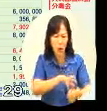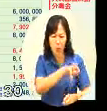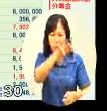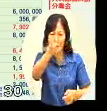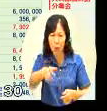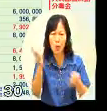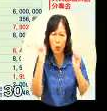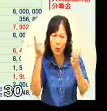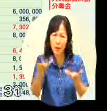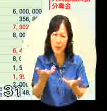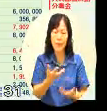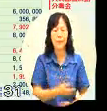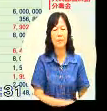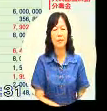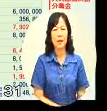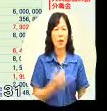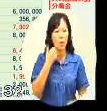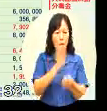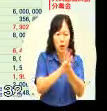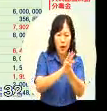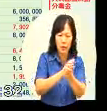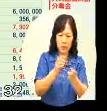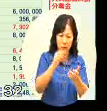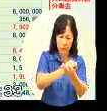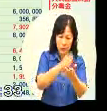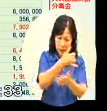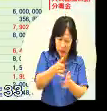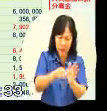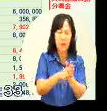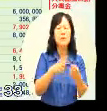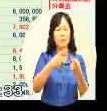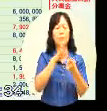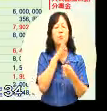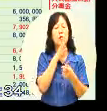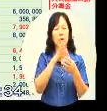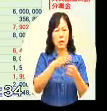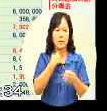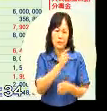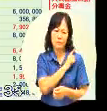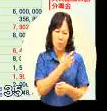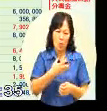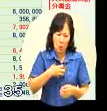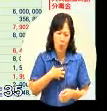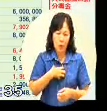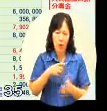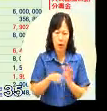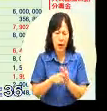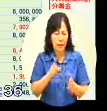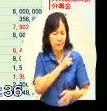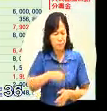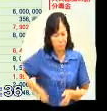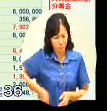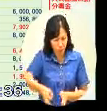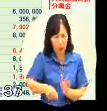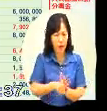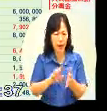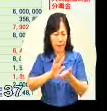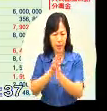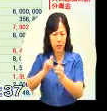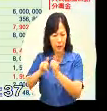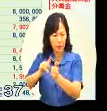哦、要招待记者是应该的，因为他们很辛苦，但是你要自己花钱啊，怎么花纳税人的钱在招待记者